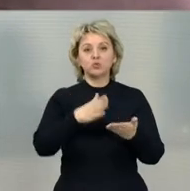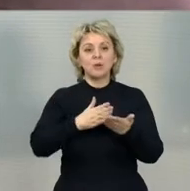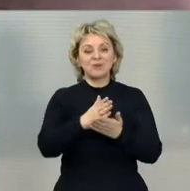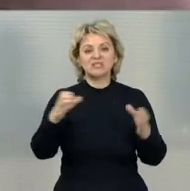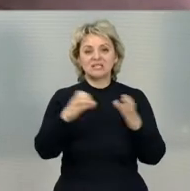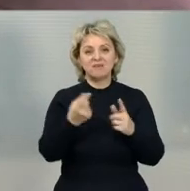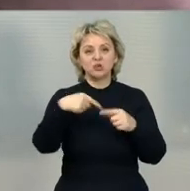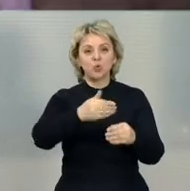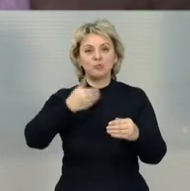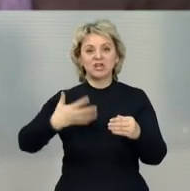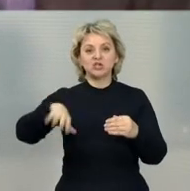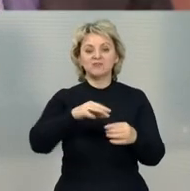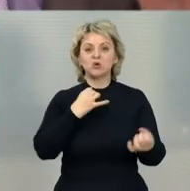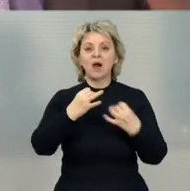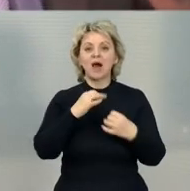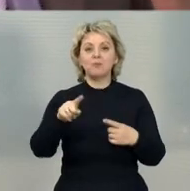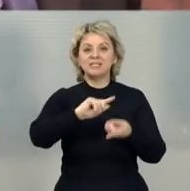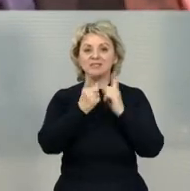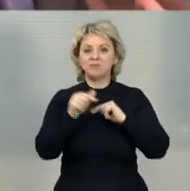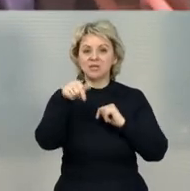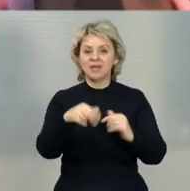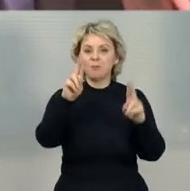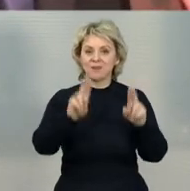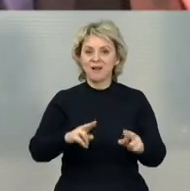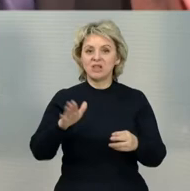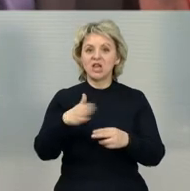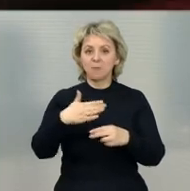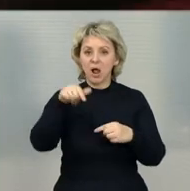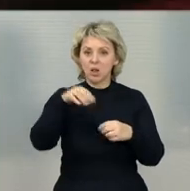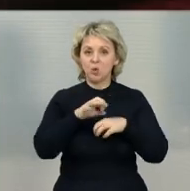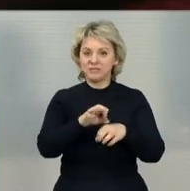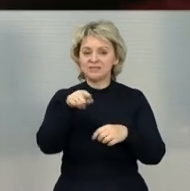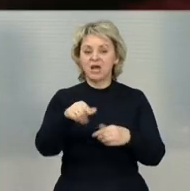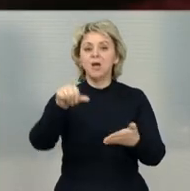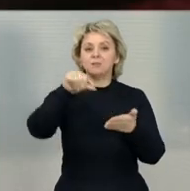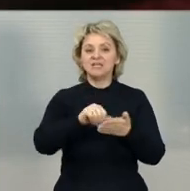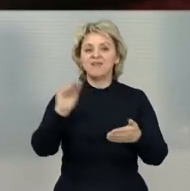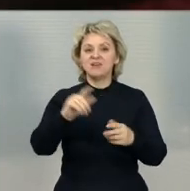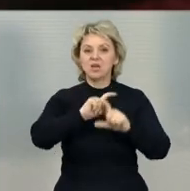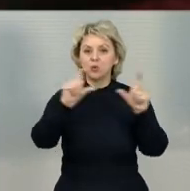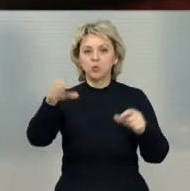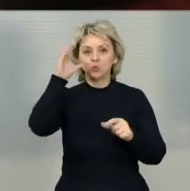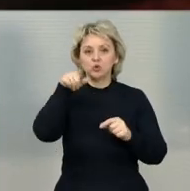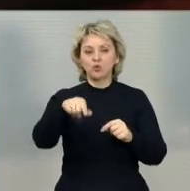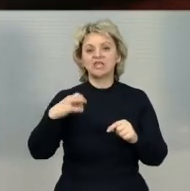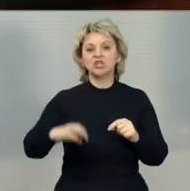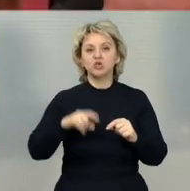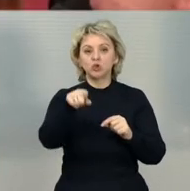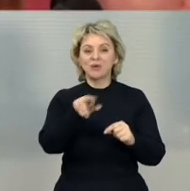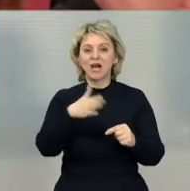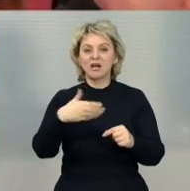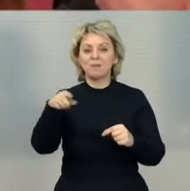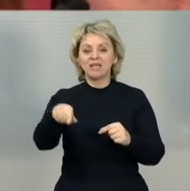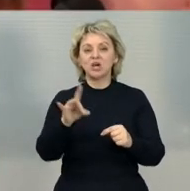Научно-промысловый совет – это прежде всего разговор об изменениях правил рыболовства. Представители федерального агентства, ученые, чиновники и